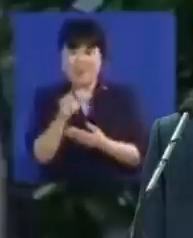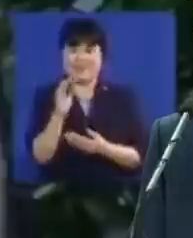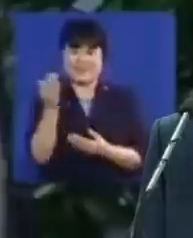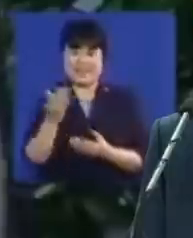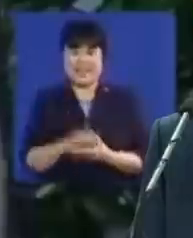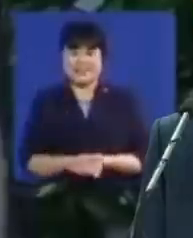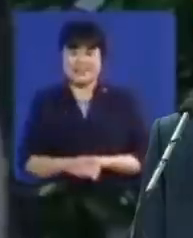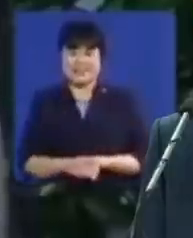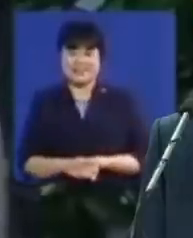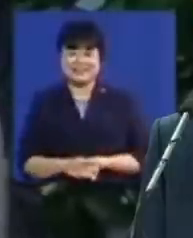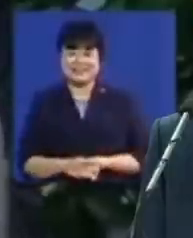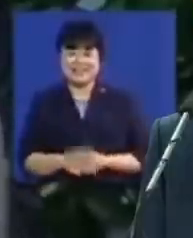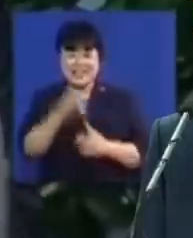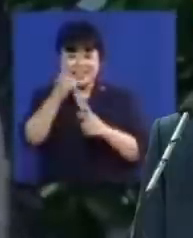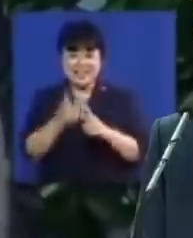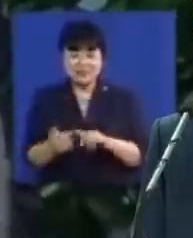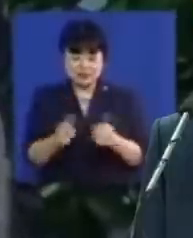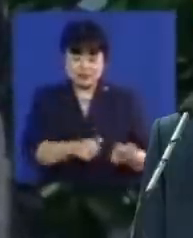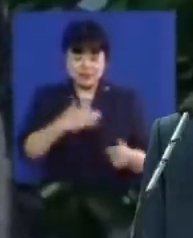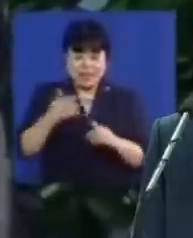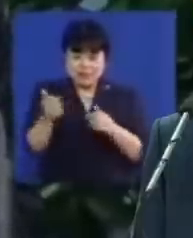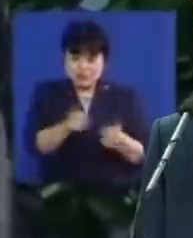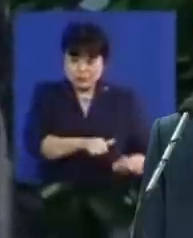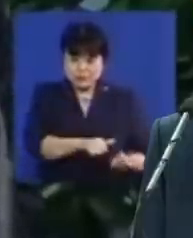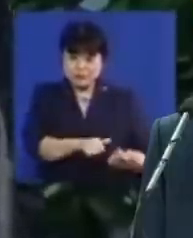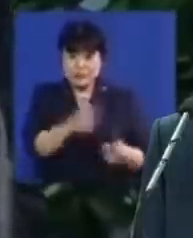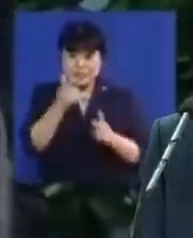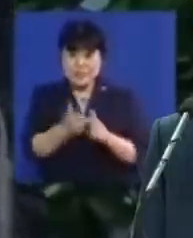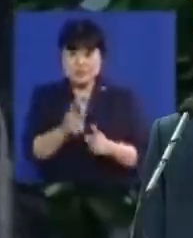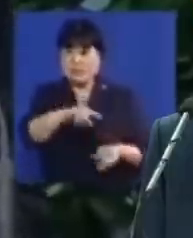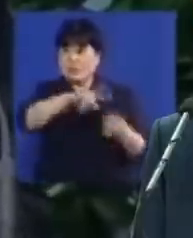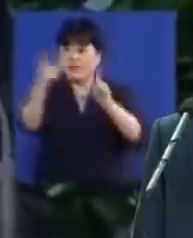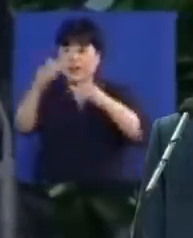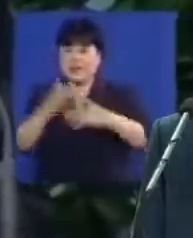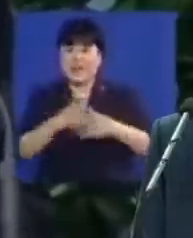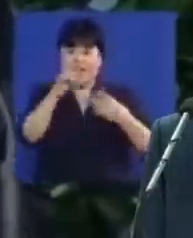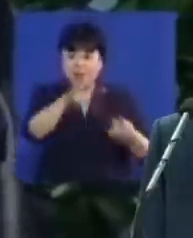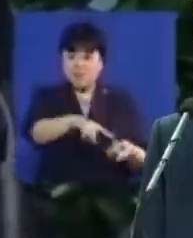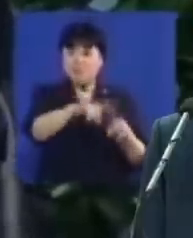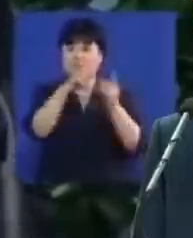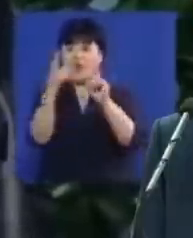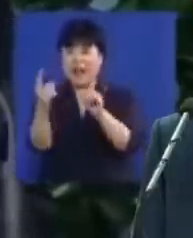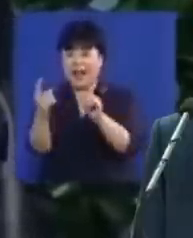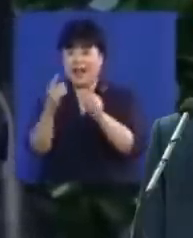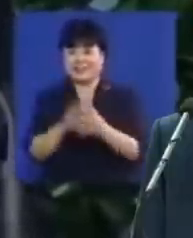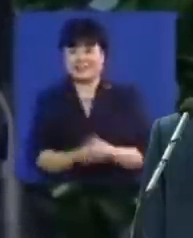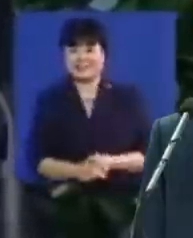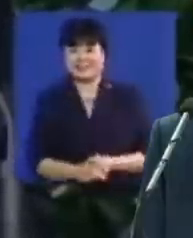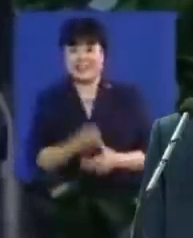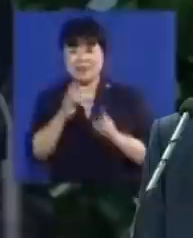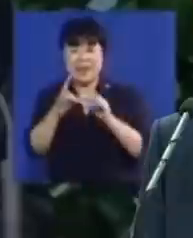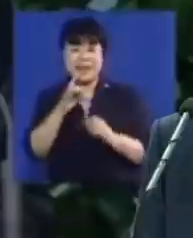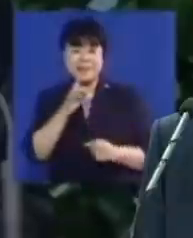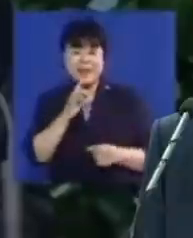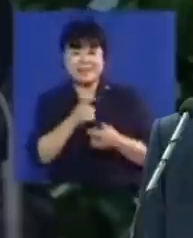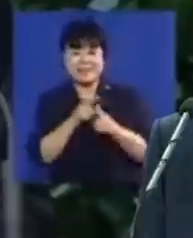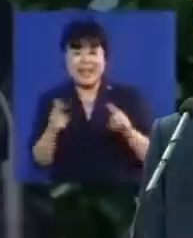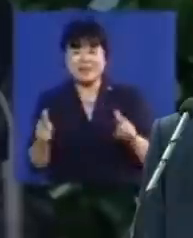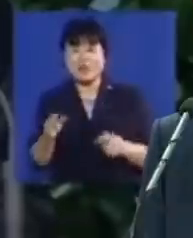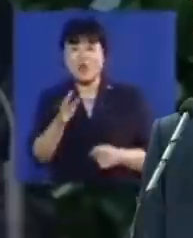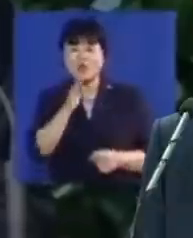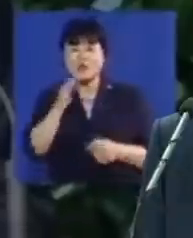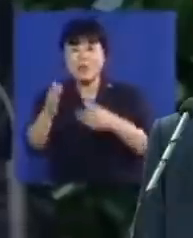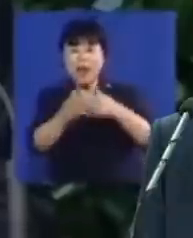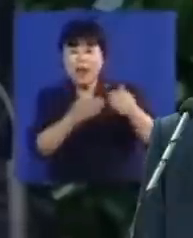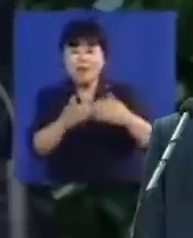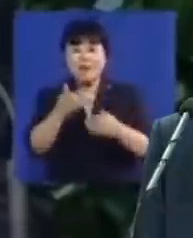것입니다. 예수 죽음 내 죽음, 예수 부활 내 부활, 말만 있는 것이 아니라 실제로